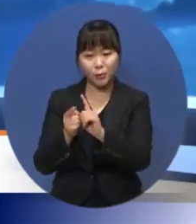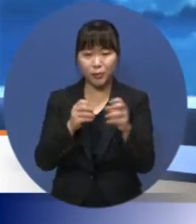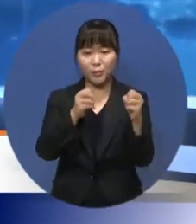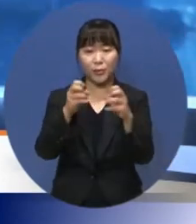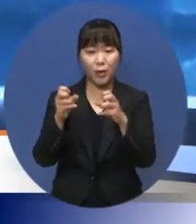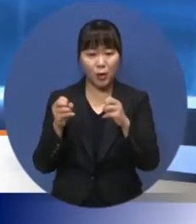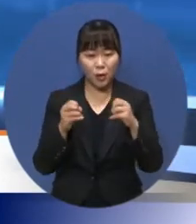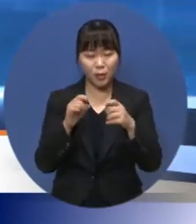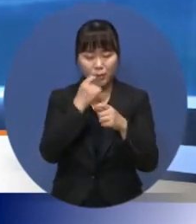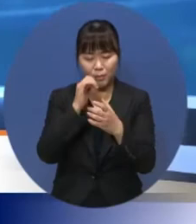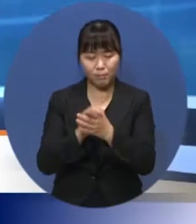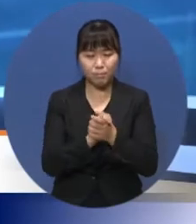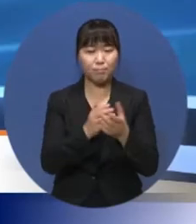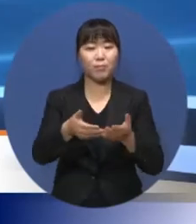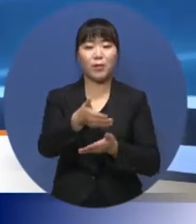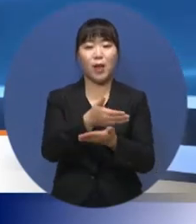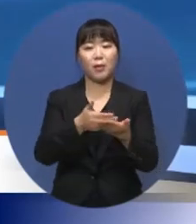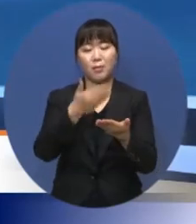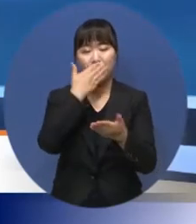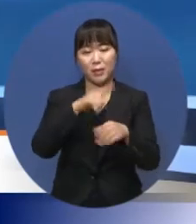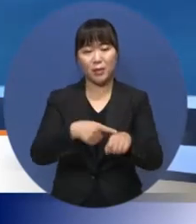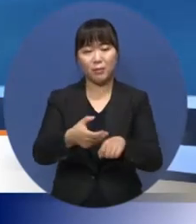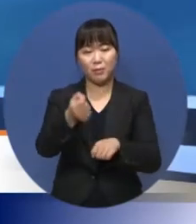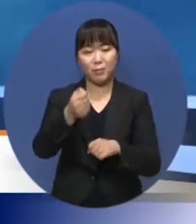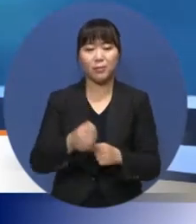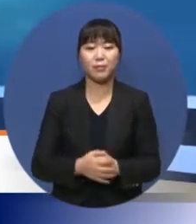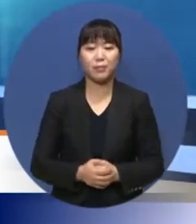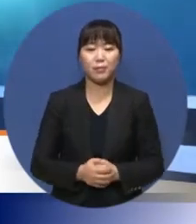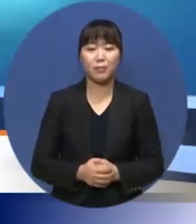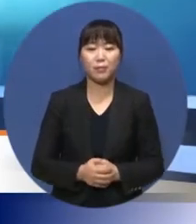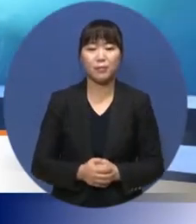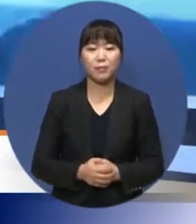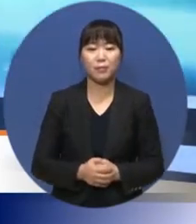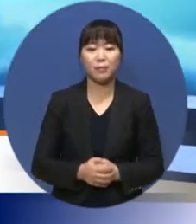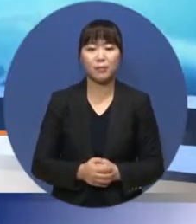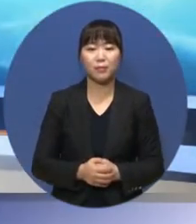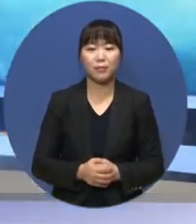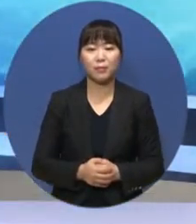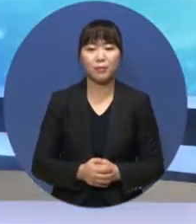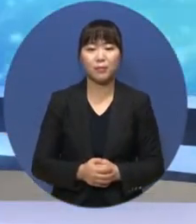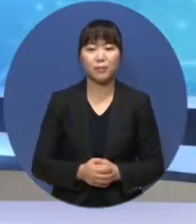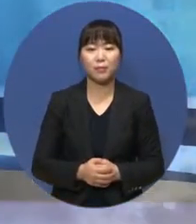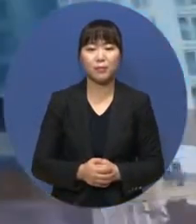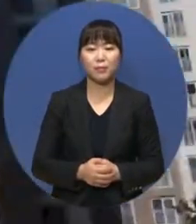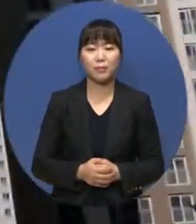소통하고 정을 나눌 수 있는 시간을 가졌습니다. 정우선 기자가 보도합니다.